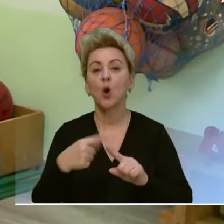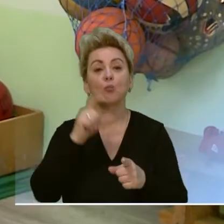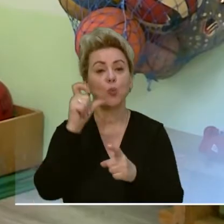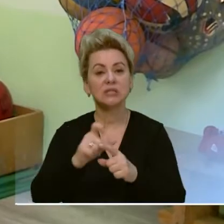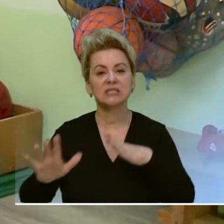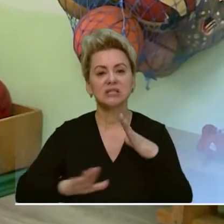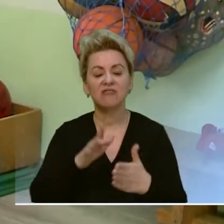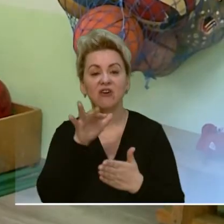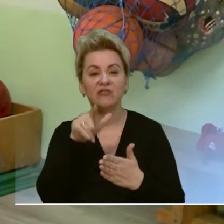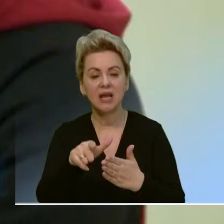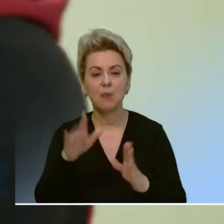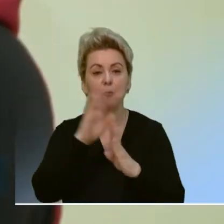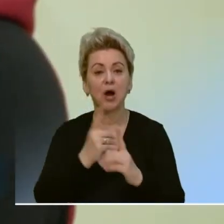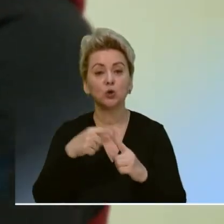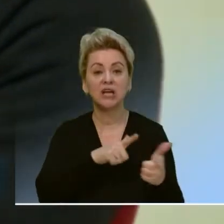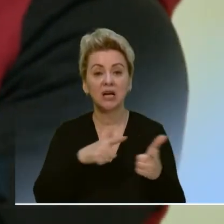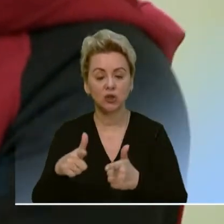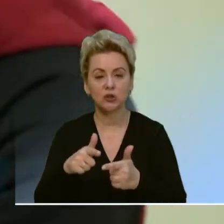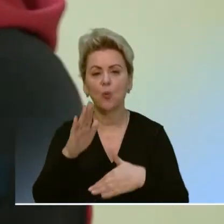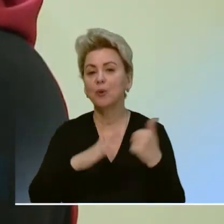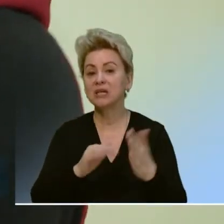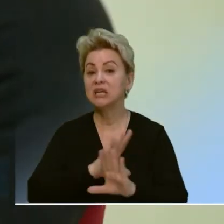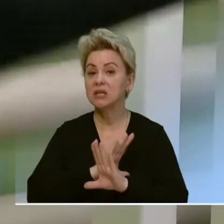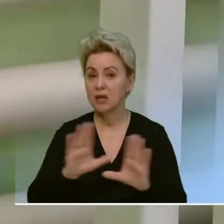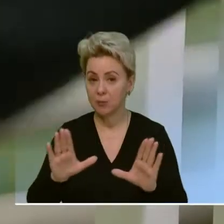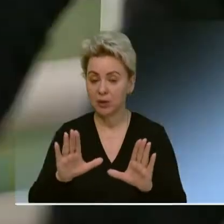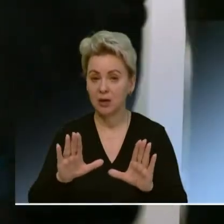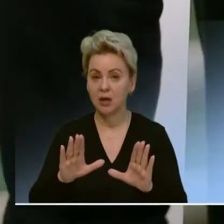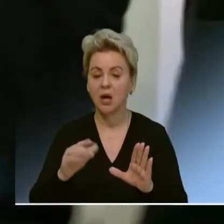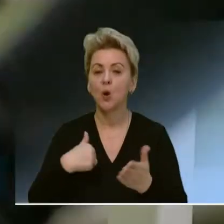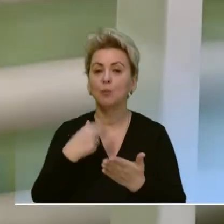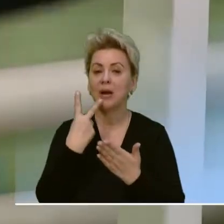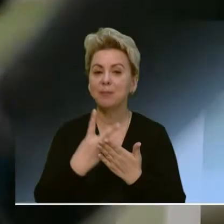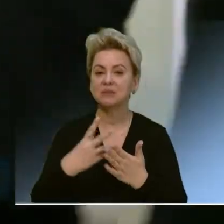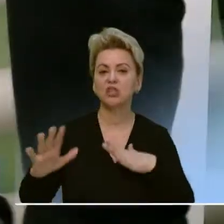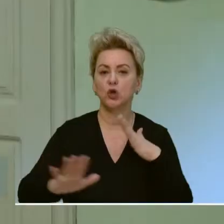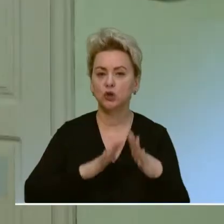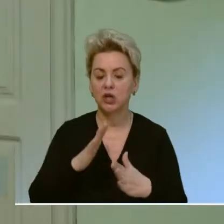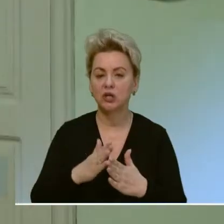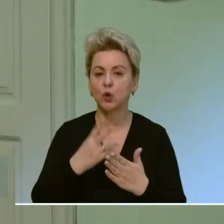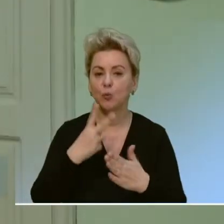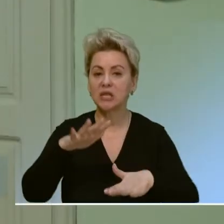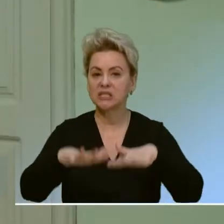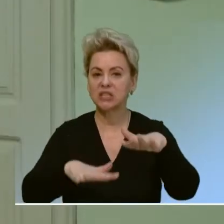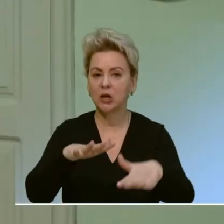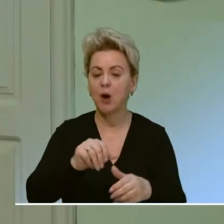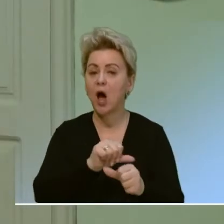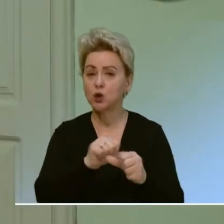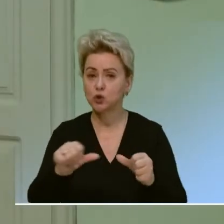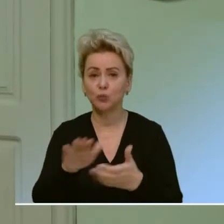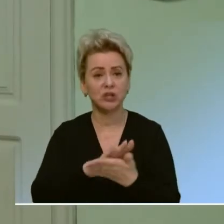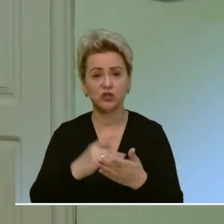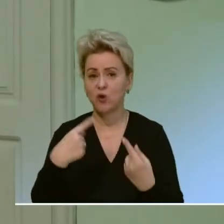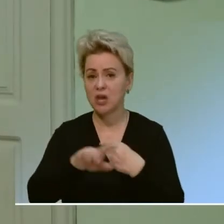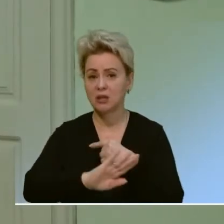словам тренера, времени и погоды для подготовки практически не было. Посмотрели тренировки по снегоступам, но они особо ничем